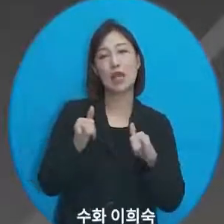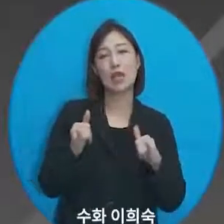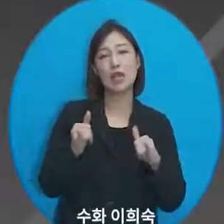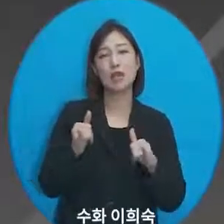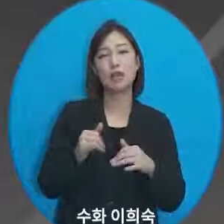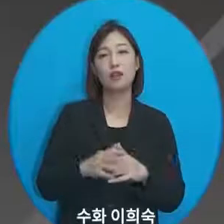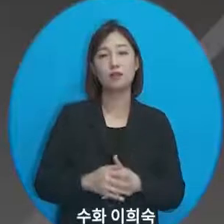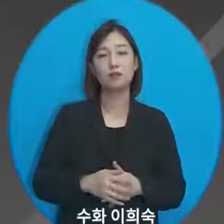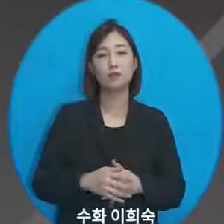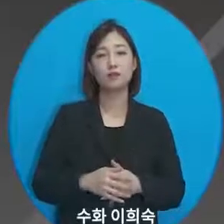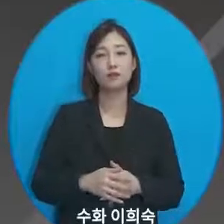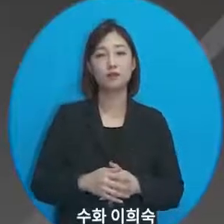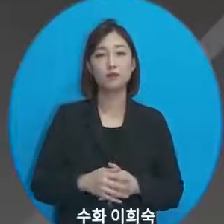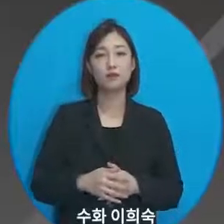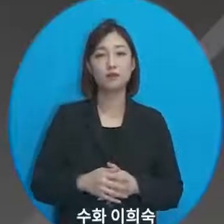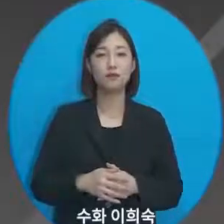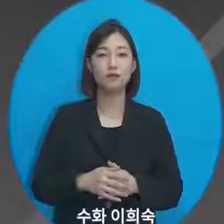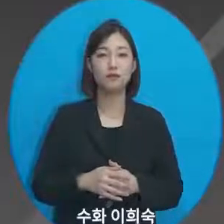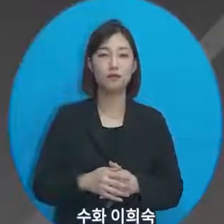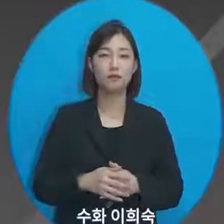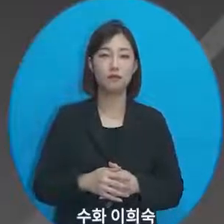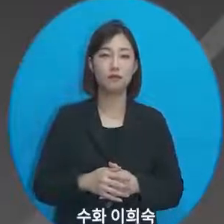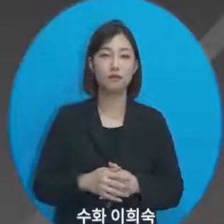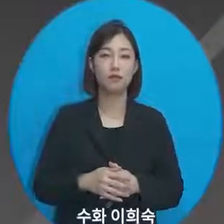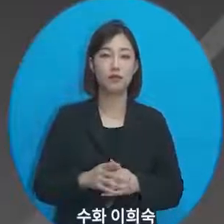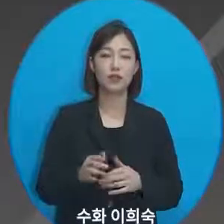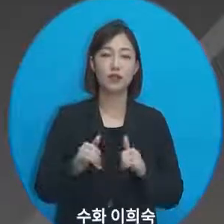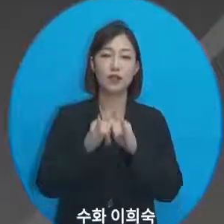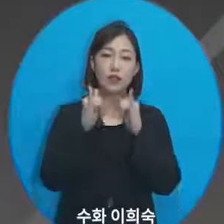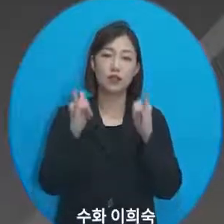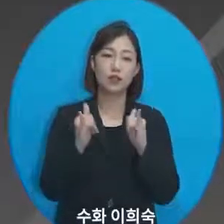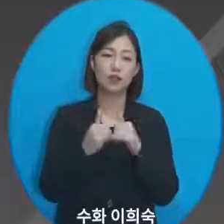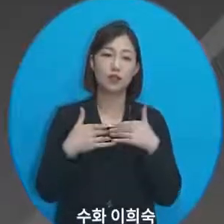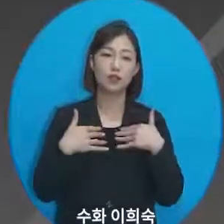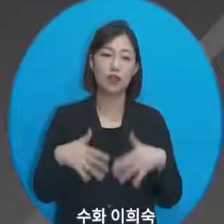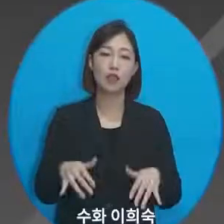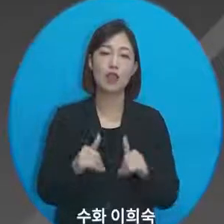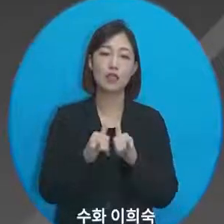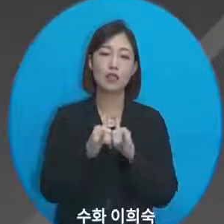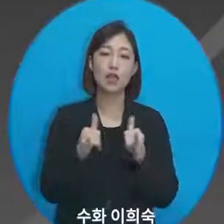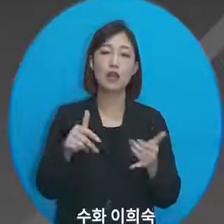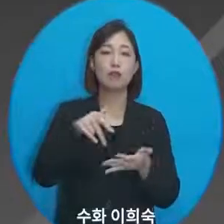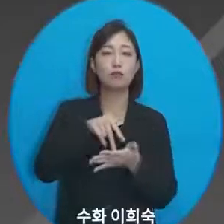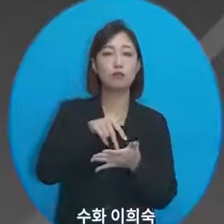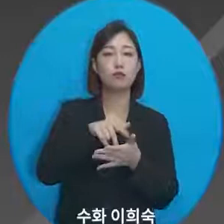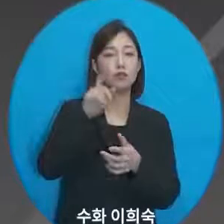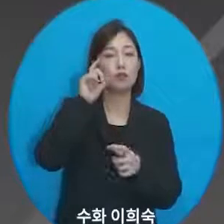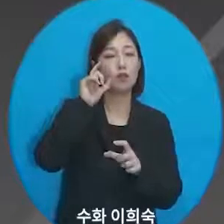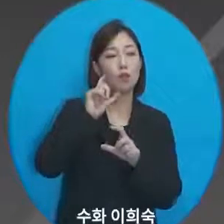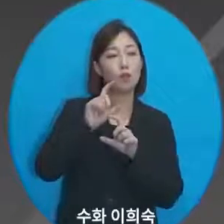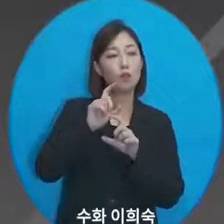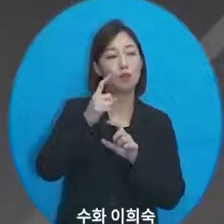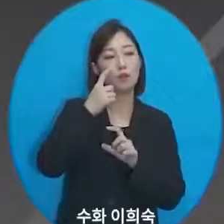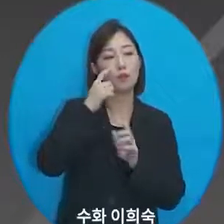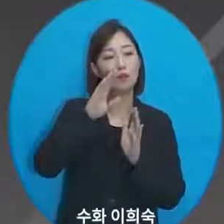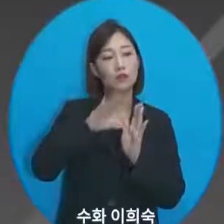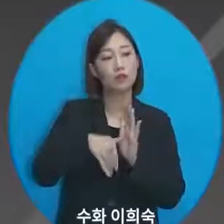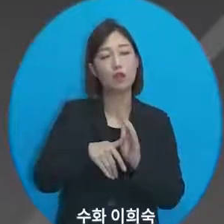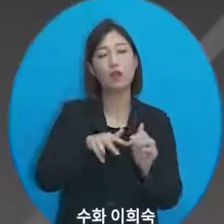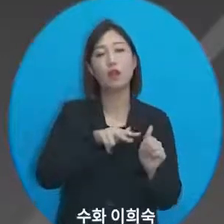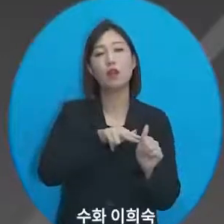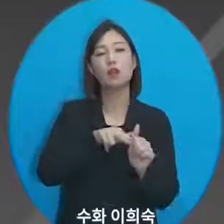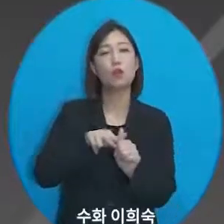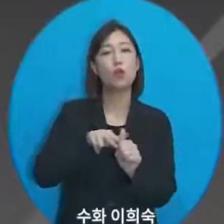넓힐 수가 있는데, 바로 이제 이러한 그 사회적 약자를 고민했을 때 앞으로의 사회에서는 그러한 정보에 대한